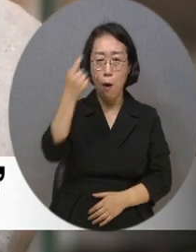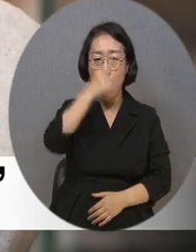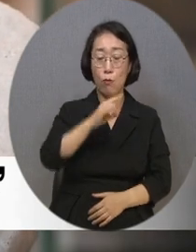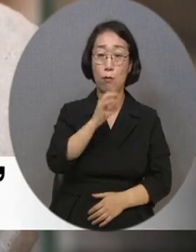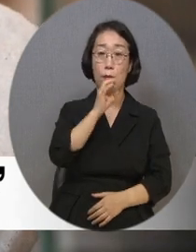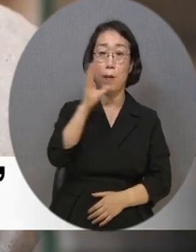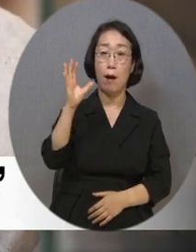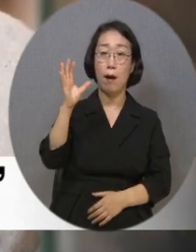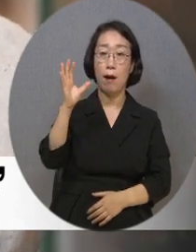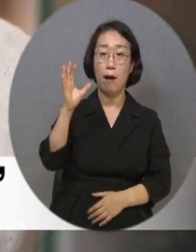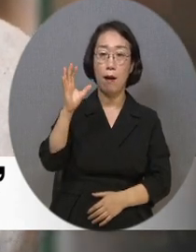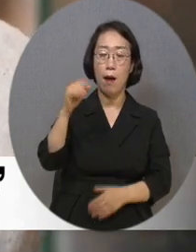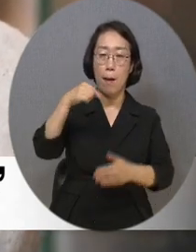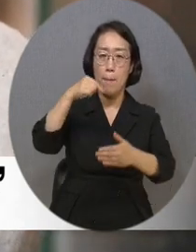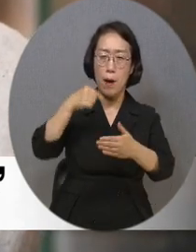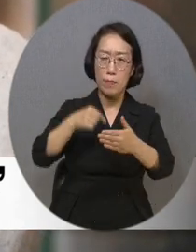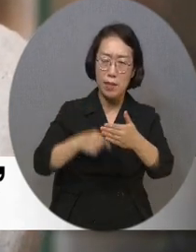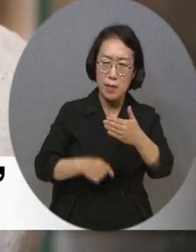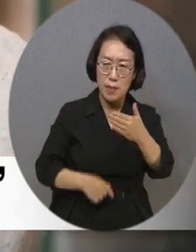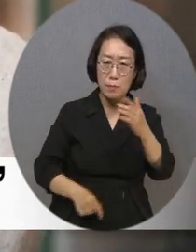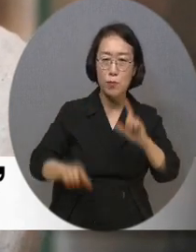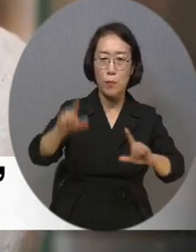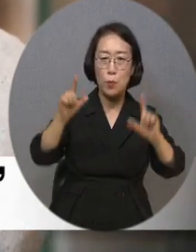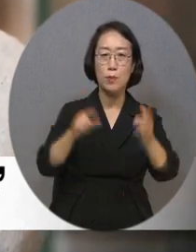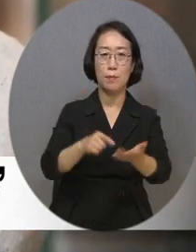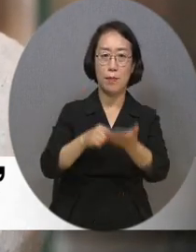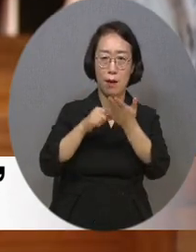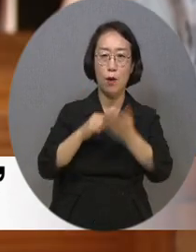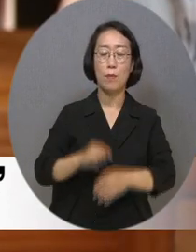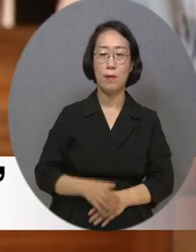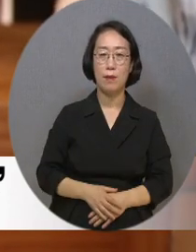모습에서 내적 심오함이 느껴집니다.